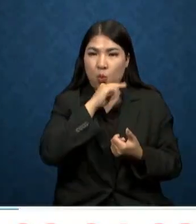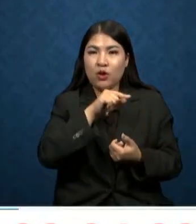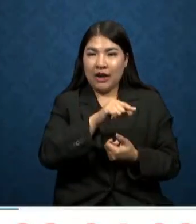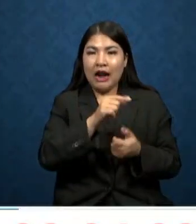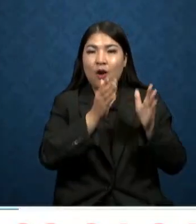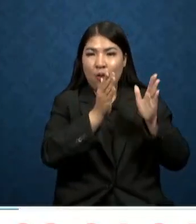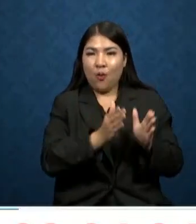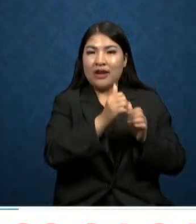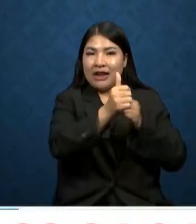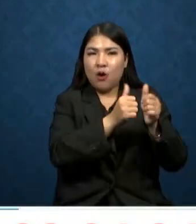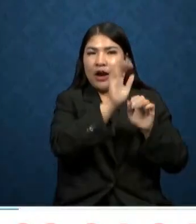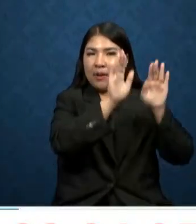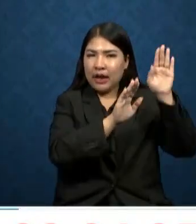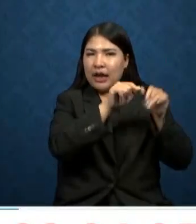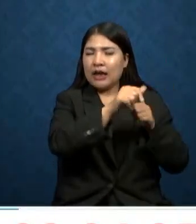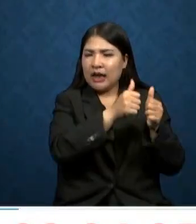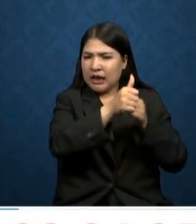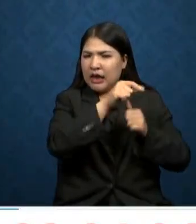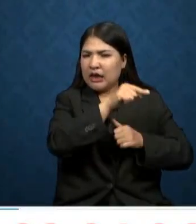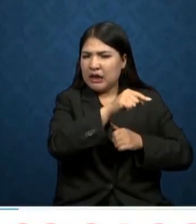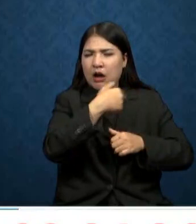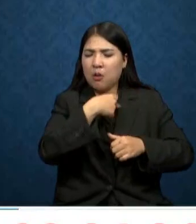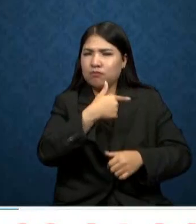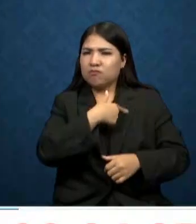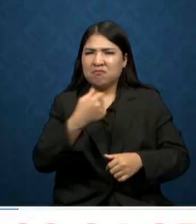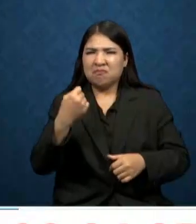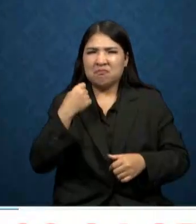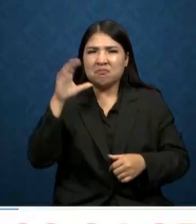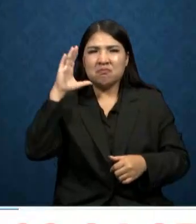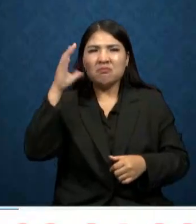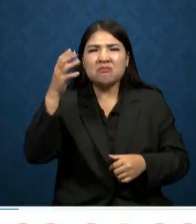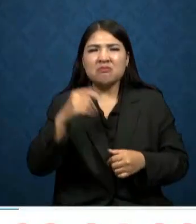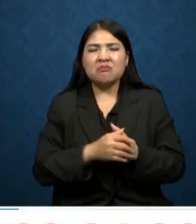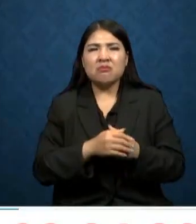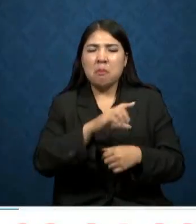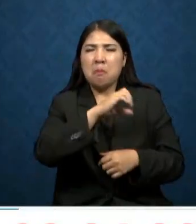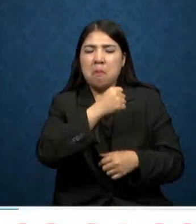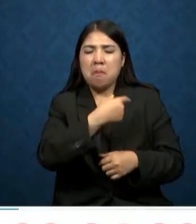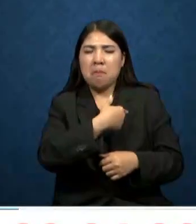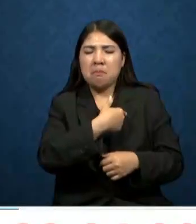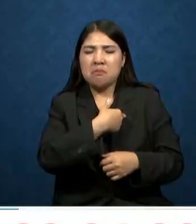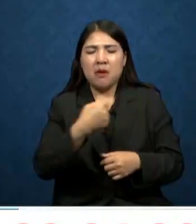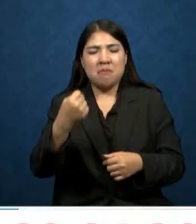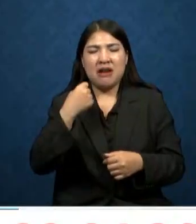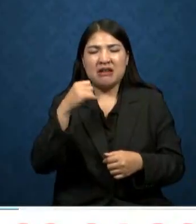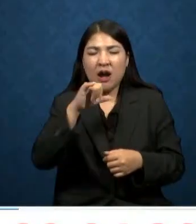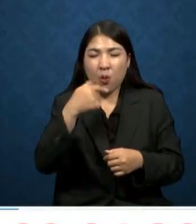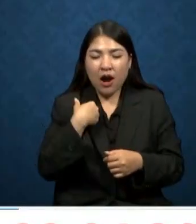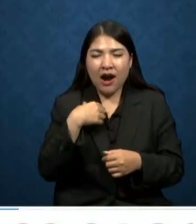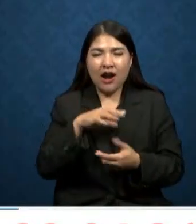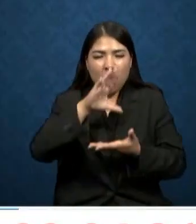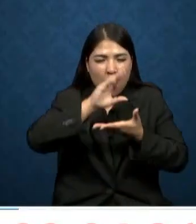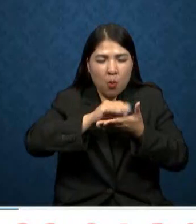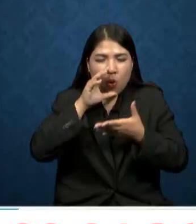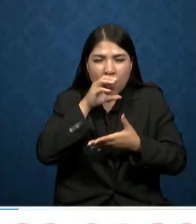เนี่ยผู้ที่เขประมูลเนี่ยเไม่มีความมั่นใจว่าข้อมูลของเขาจะถูกเปิดเผยก่อนเวลาอัน